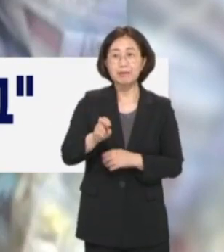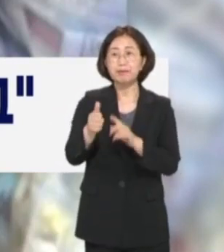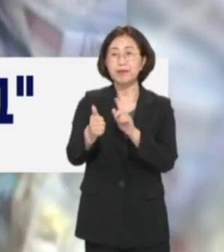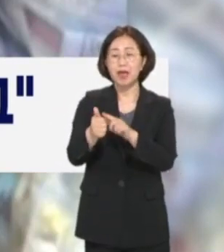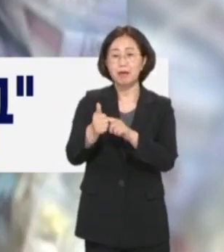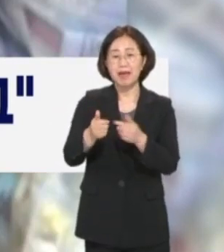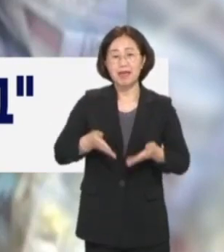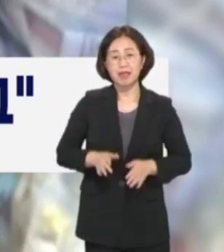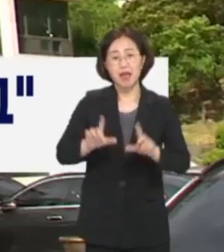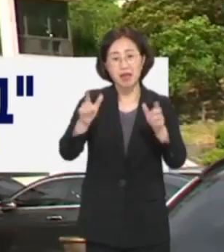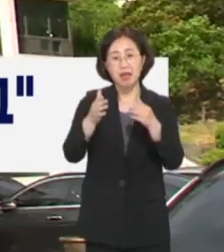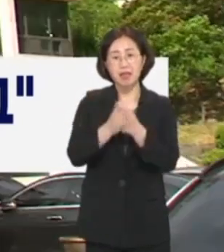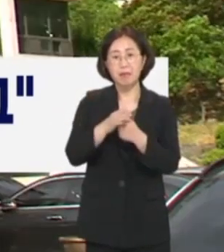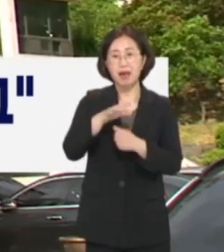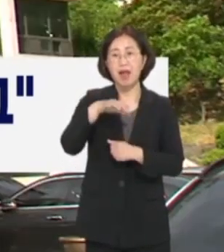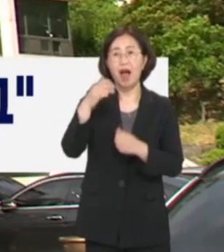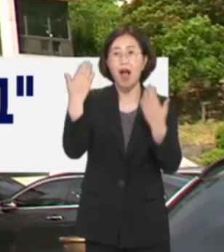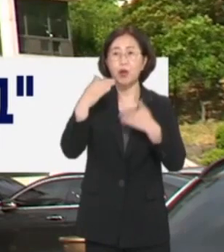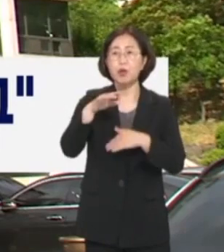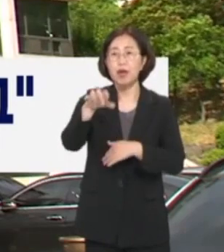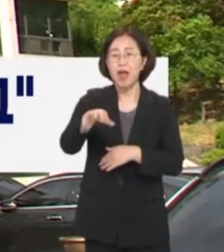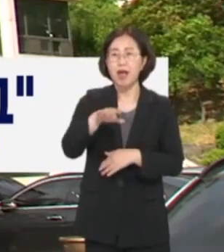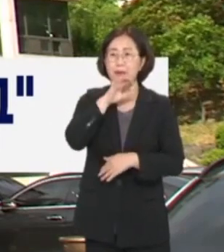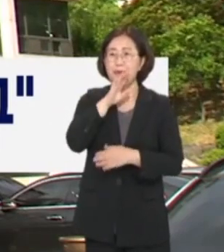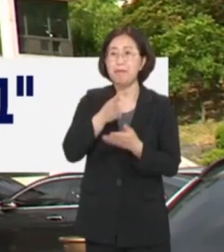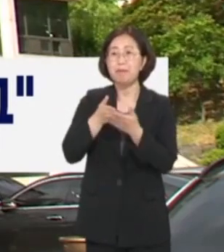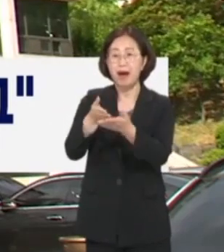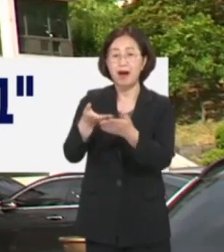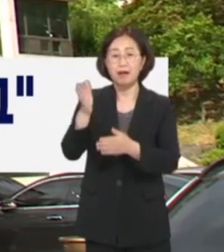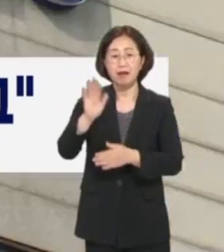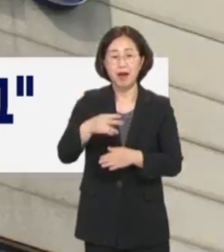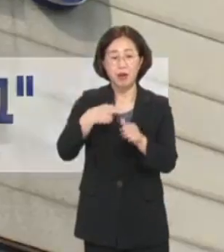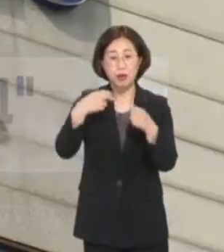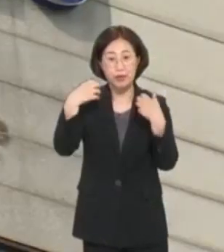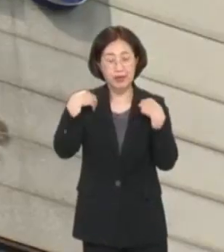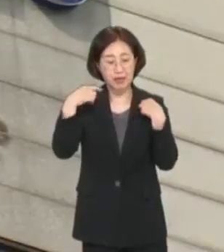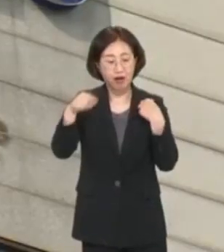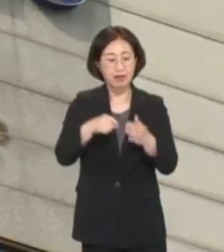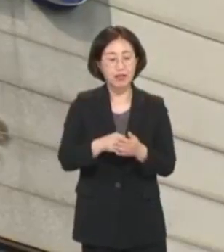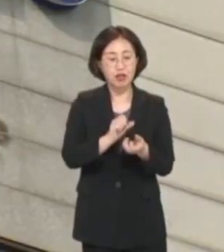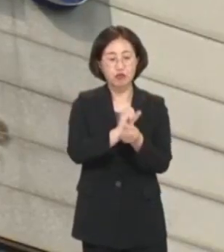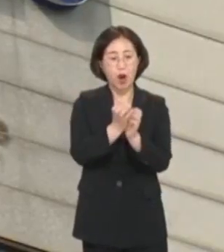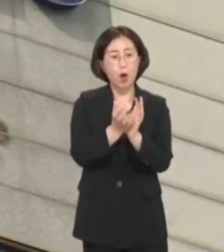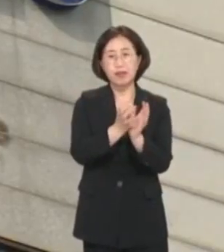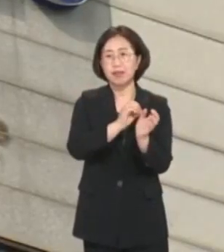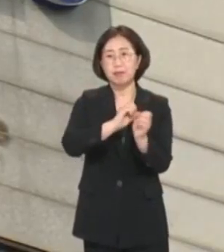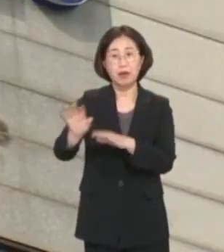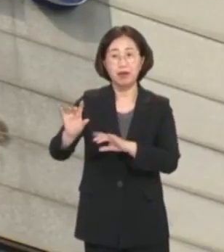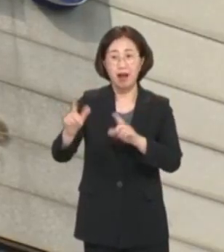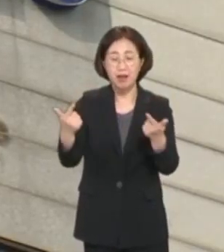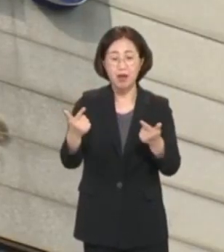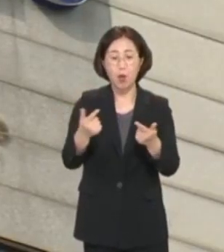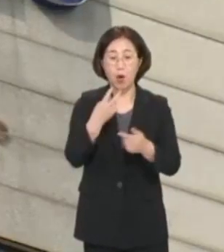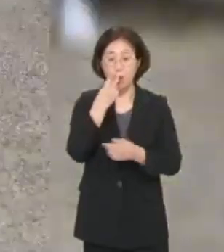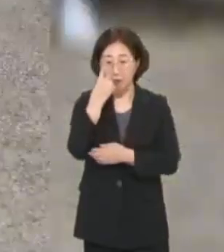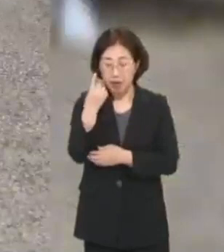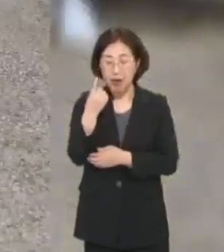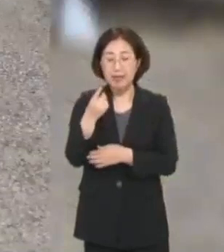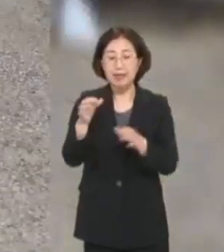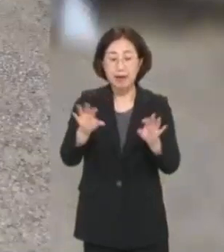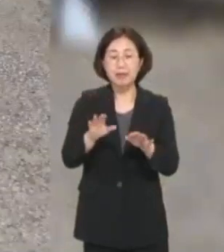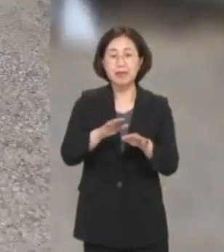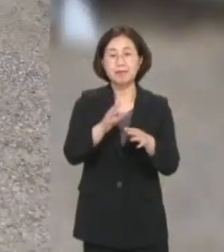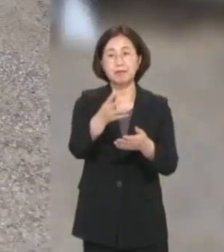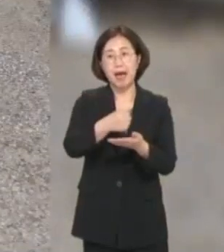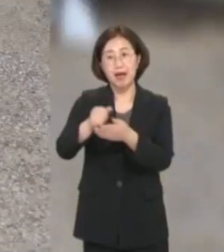생일이라며 학교 측에 항의했습니다 이에 대해 천안 교육지원청은 국가꽃을 벌인게 아니라 학교 경비원이 잠시